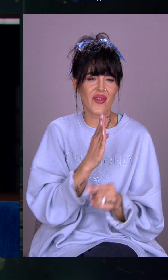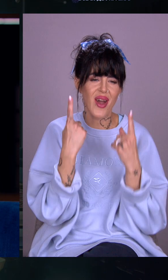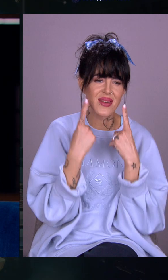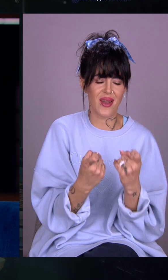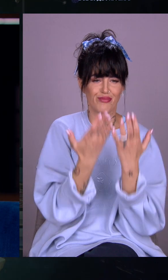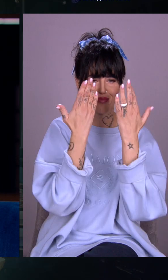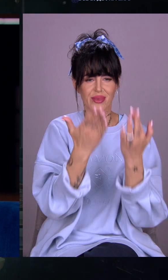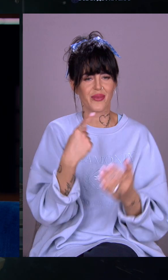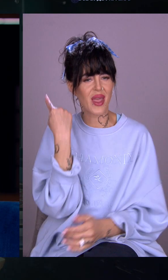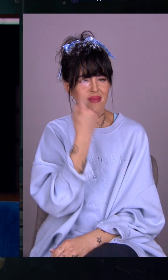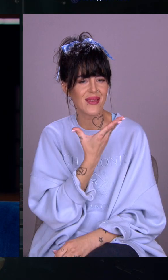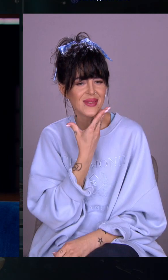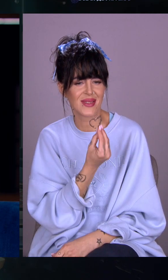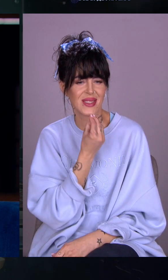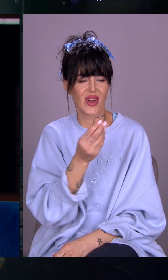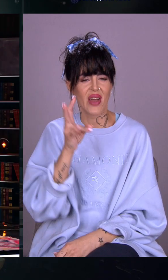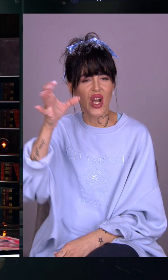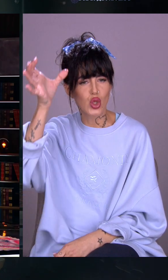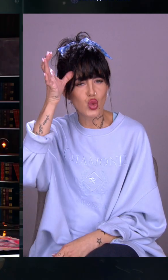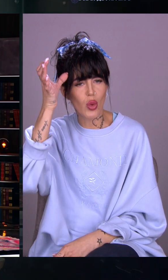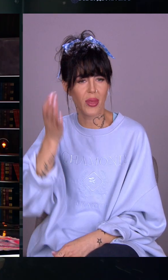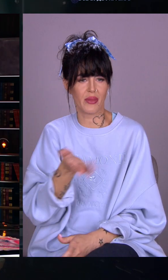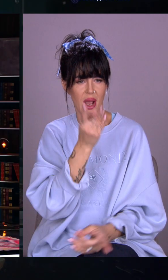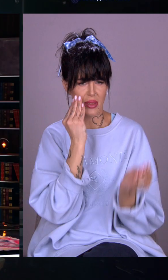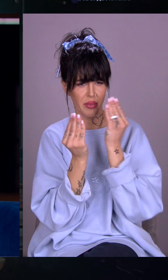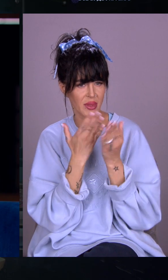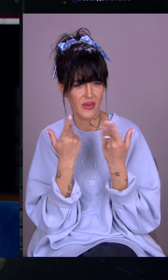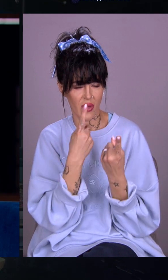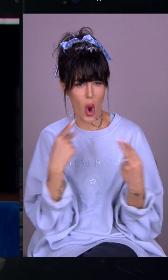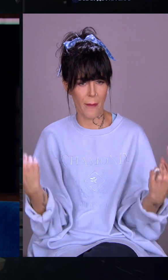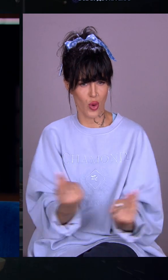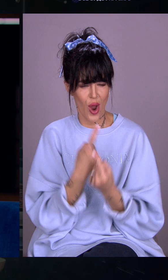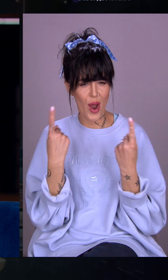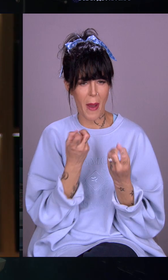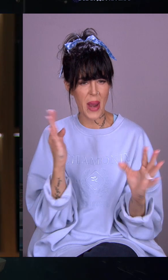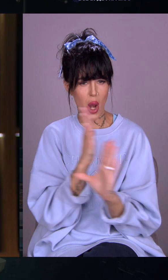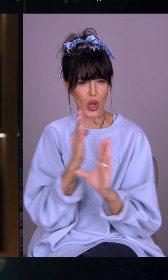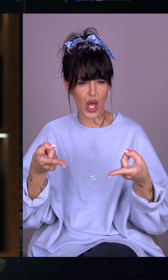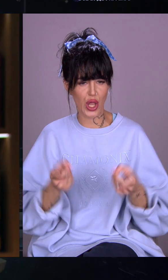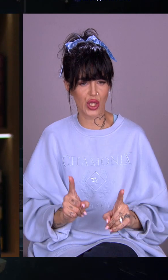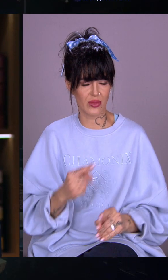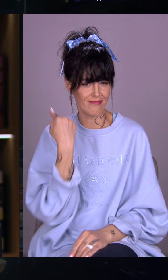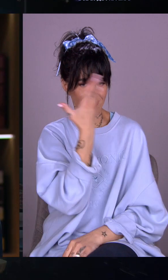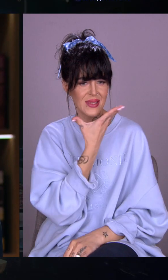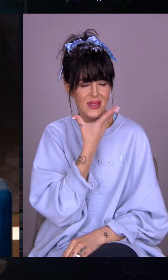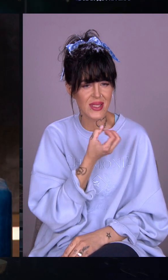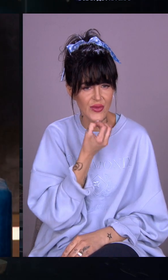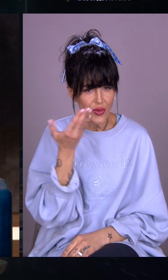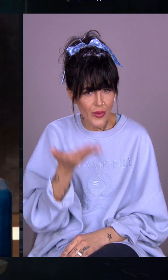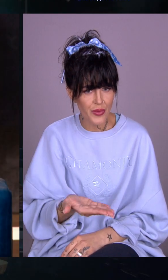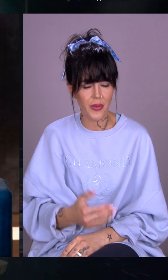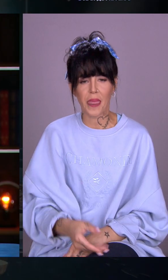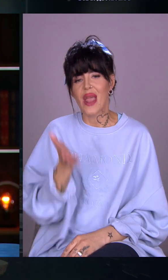розумна. Я не знаю, який там грим. Немає у вас ніякого гриму. Ви дуже природньо виглядаєте. Дякую. Да, Масія,